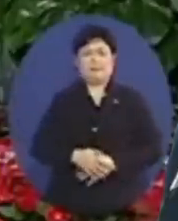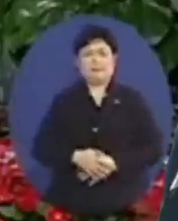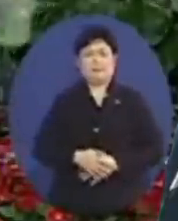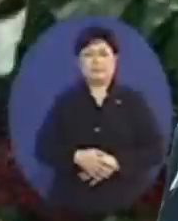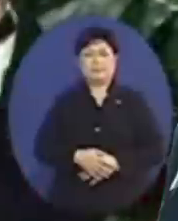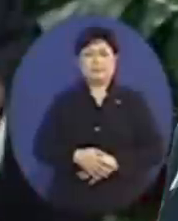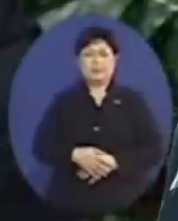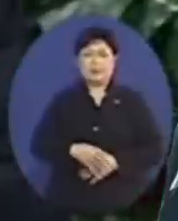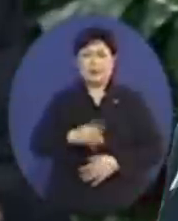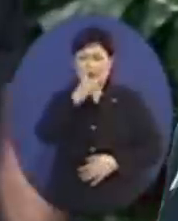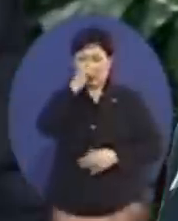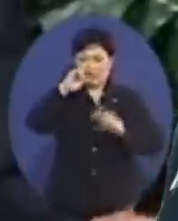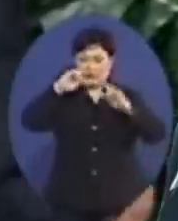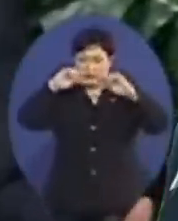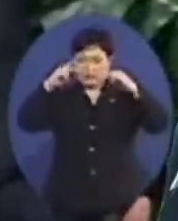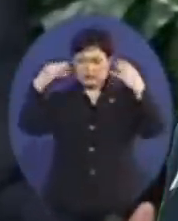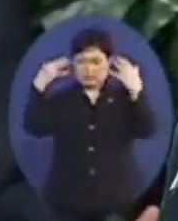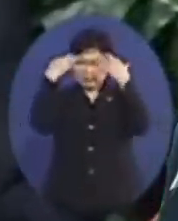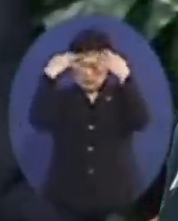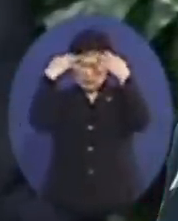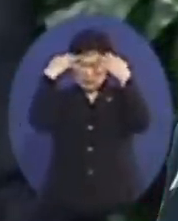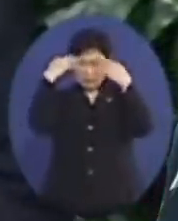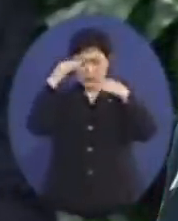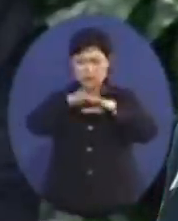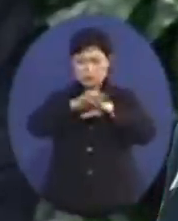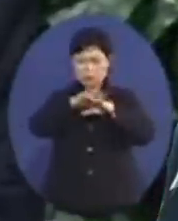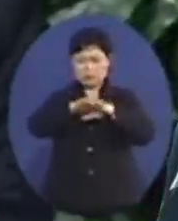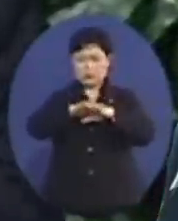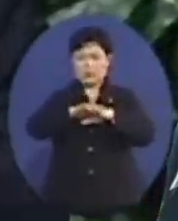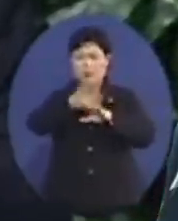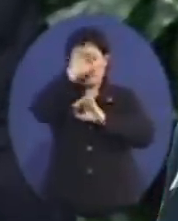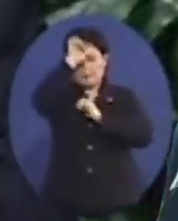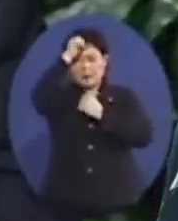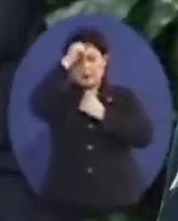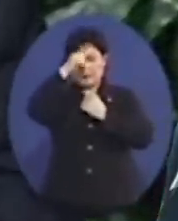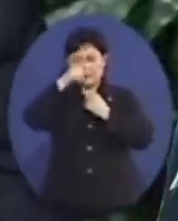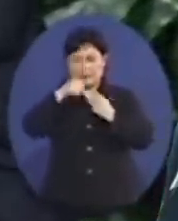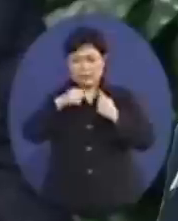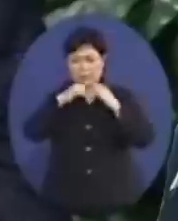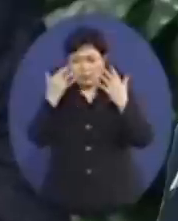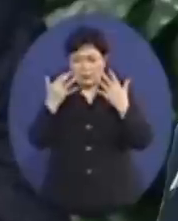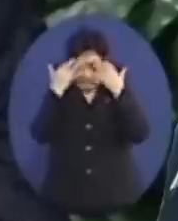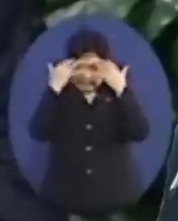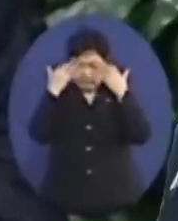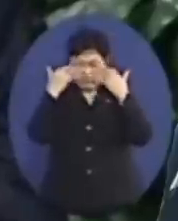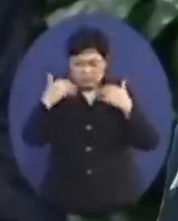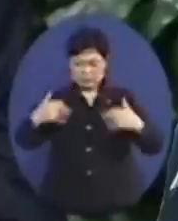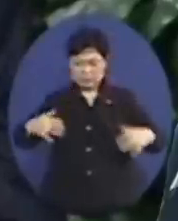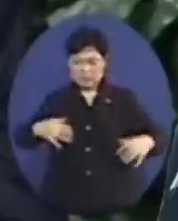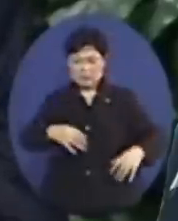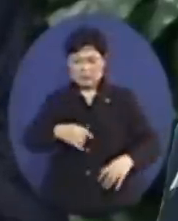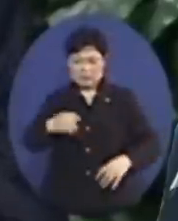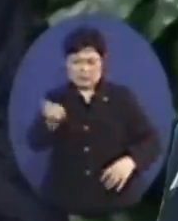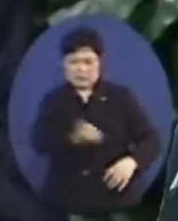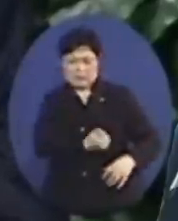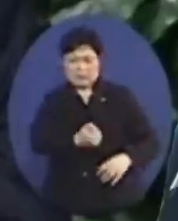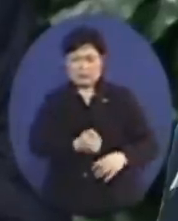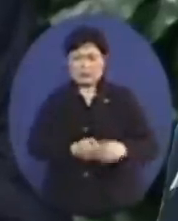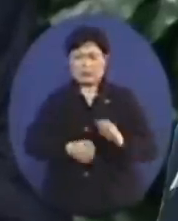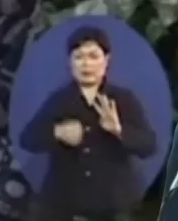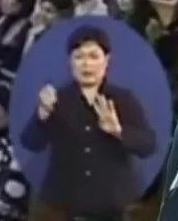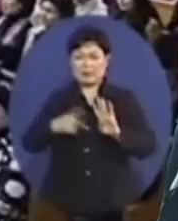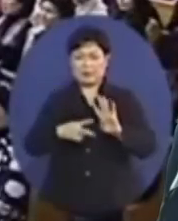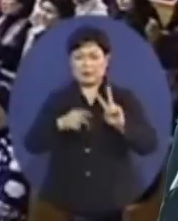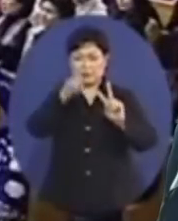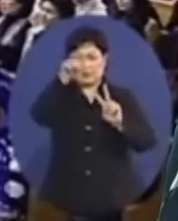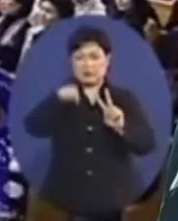머리도 가시채 찔리고 손발도 가시채 찔리고 옆구리도 창으로 찔렸은 것입니다. 에베소 2장 1절로 5절에